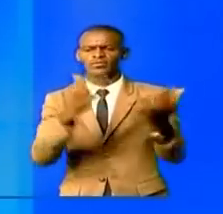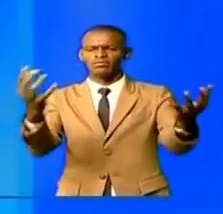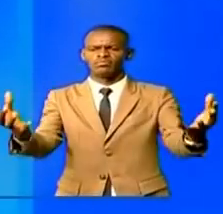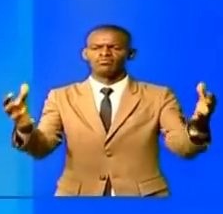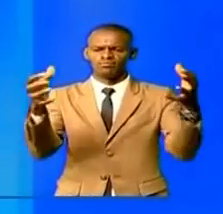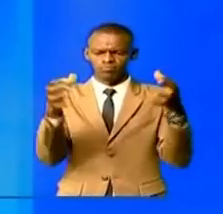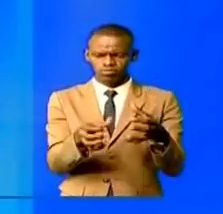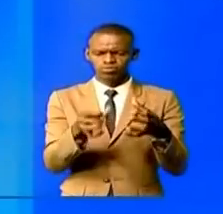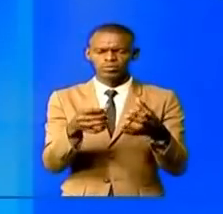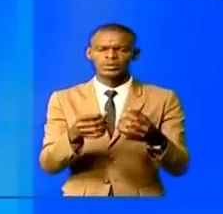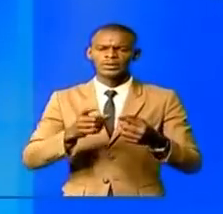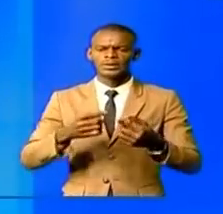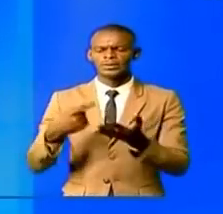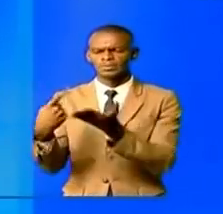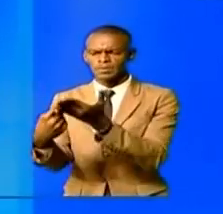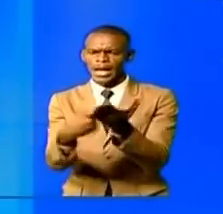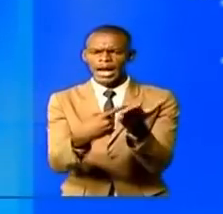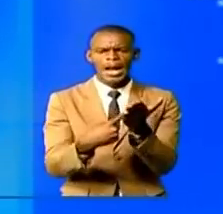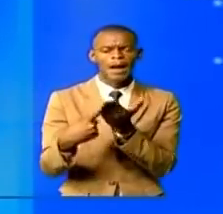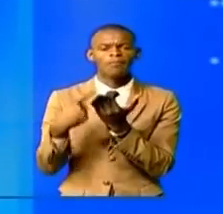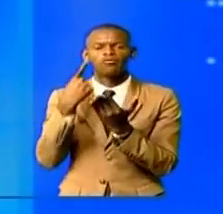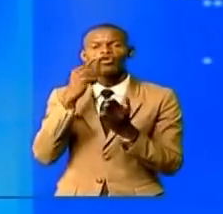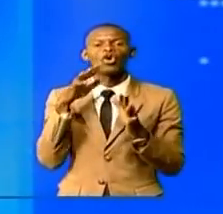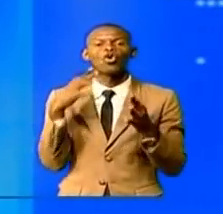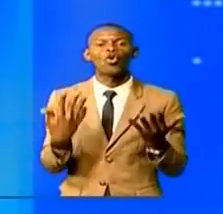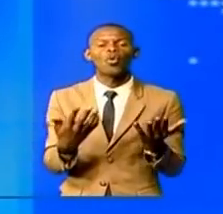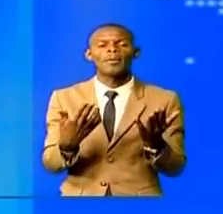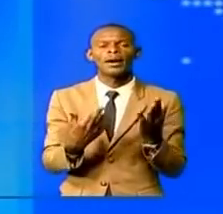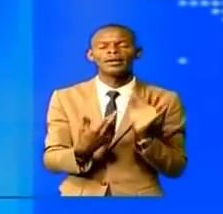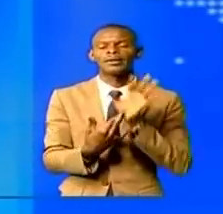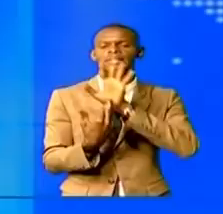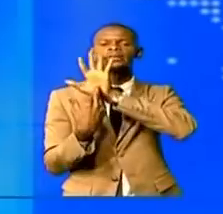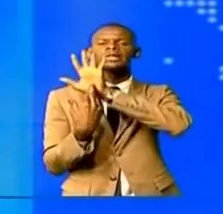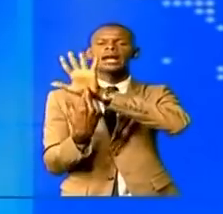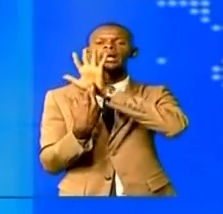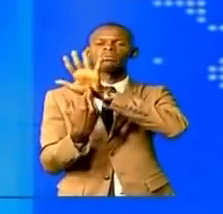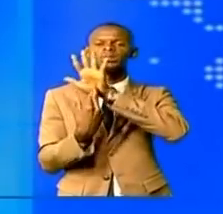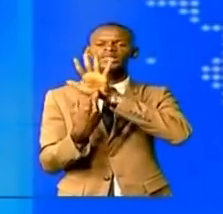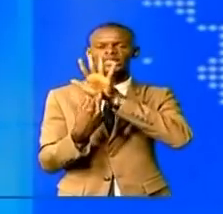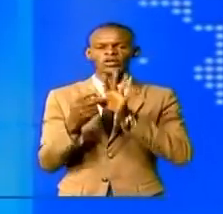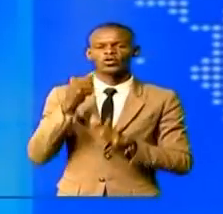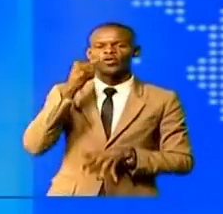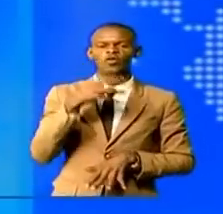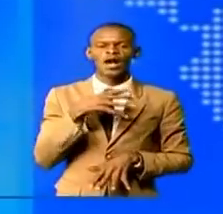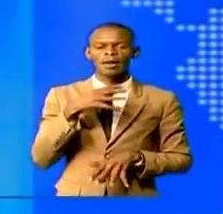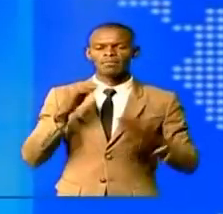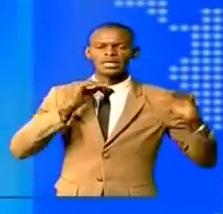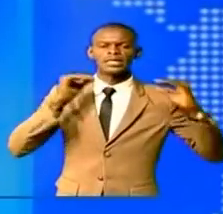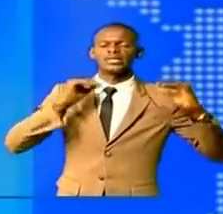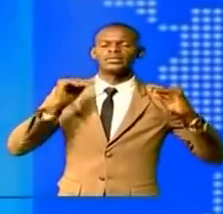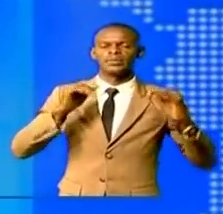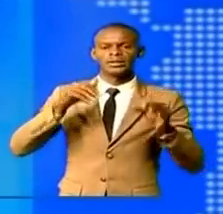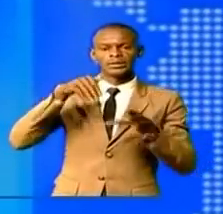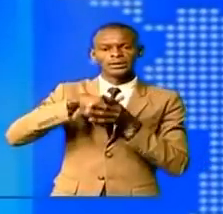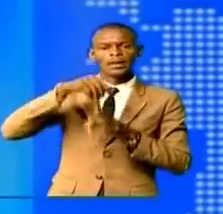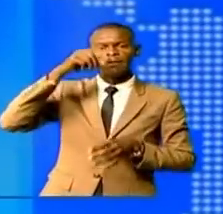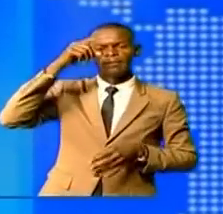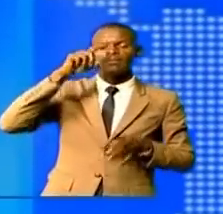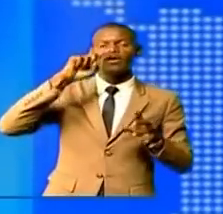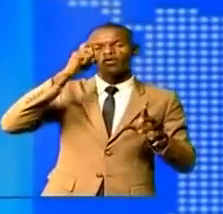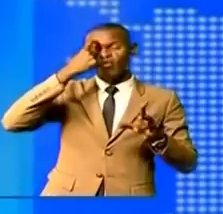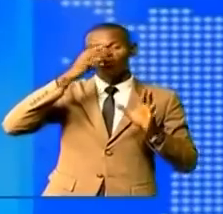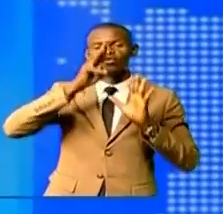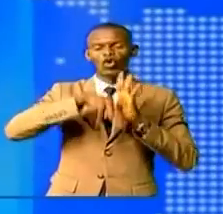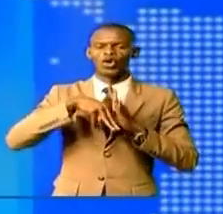en faveur de la représentation paritaire des femmes. C'est le but de l'organisation de l'atelier d'échange